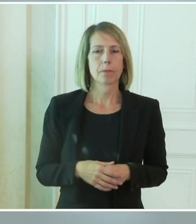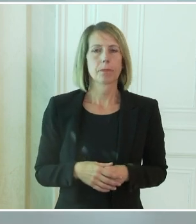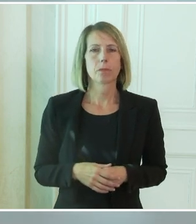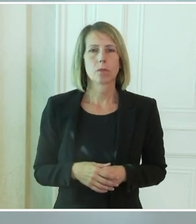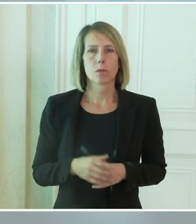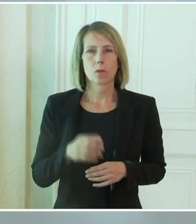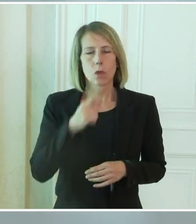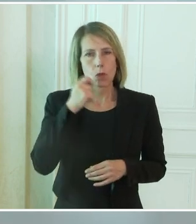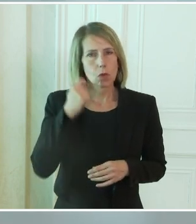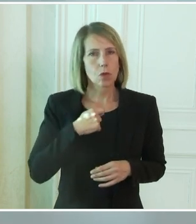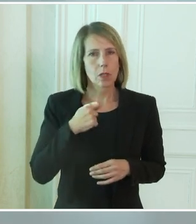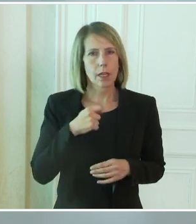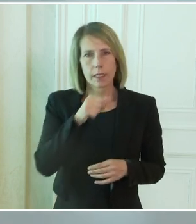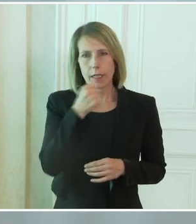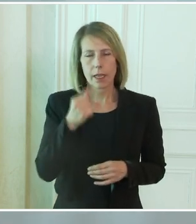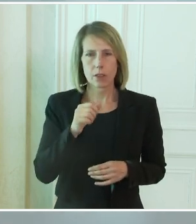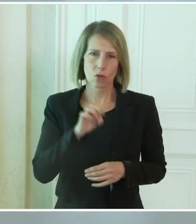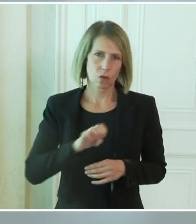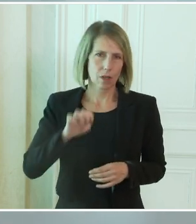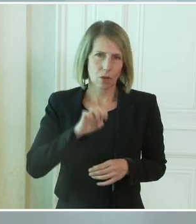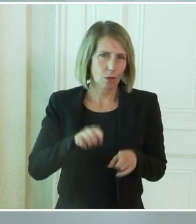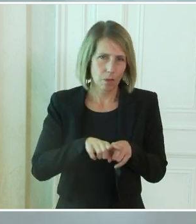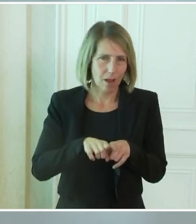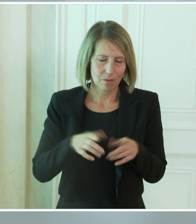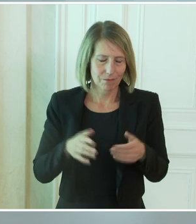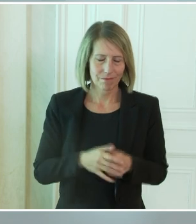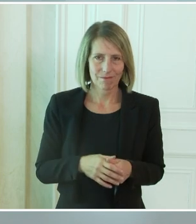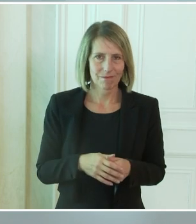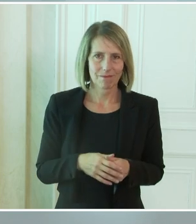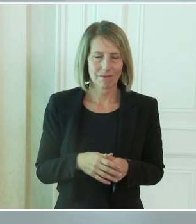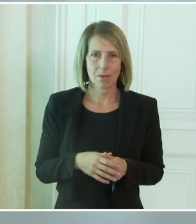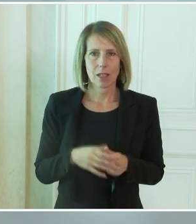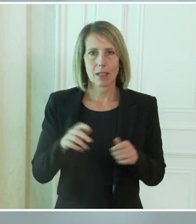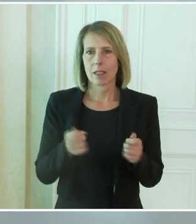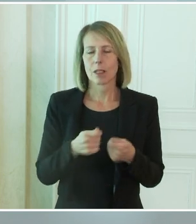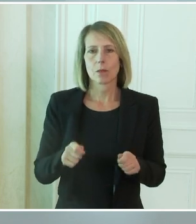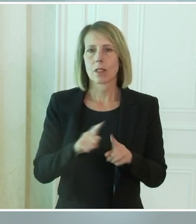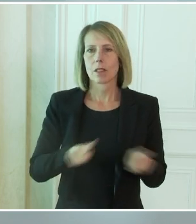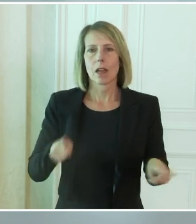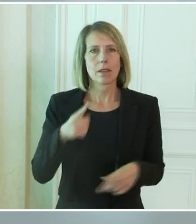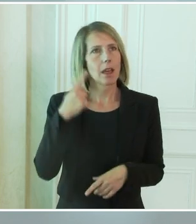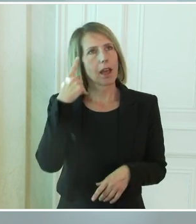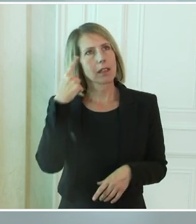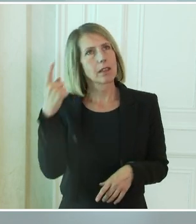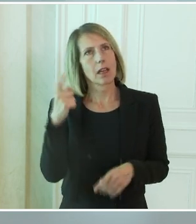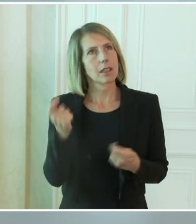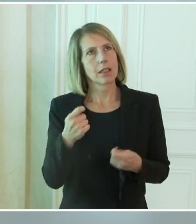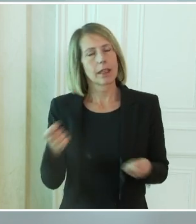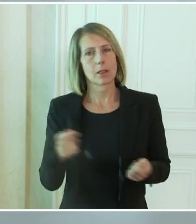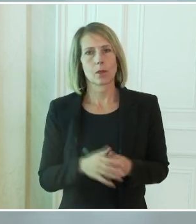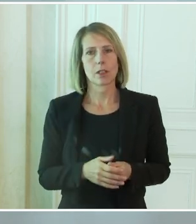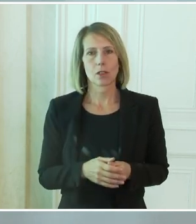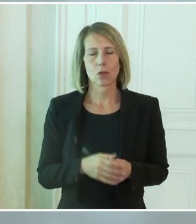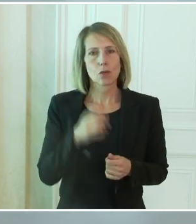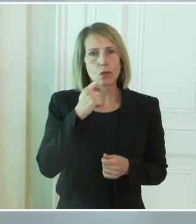Ansichten. Ukraine ist Europa. Es kann keinen anderen Gedanken geben.